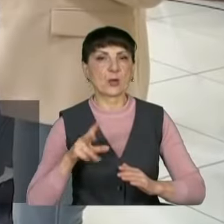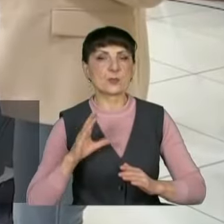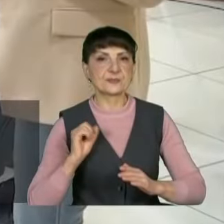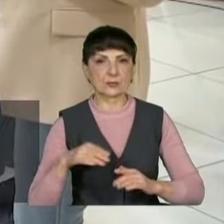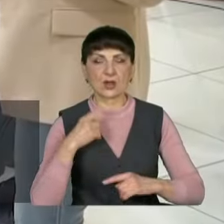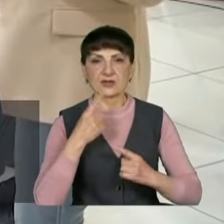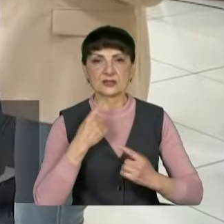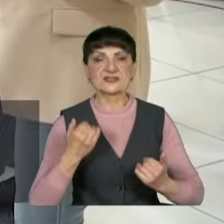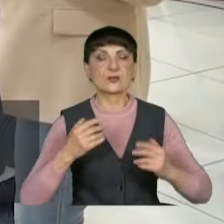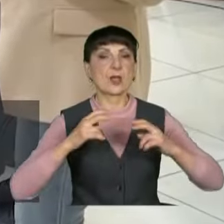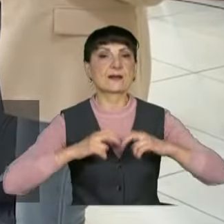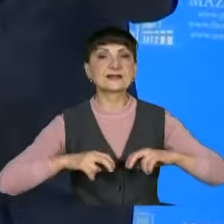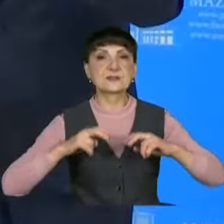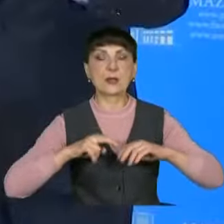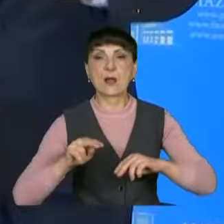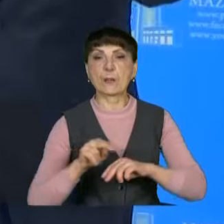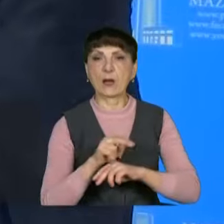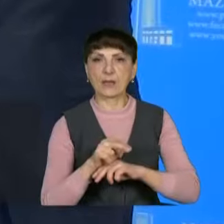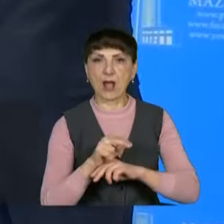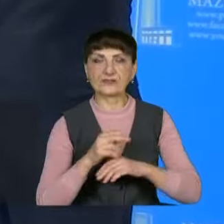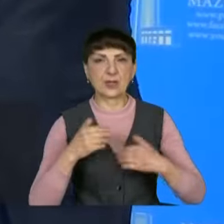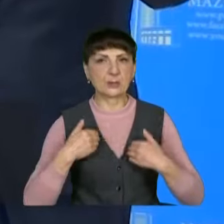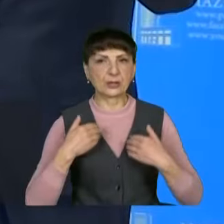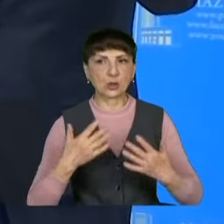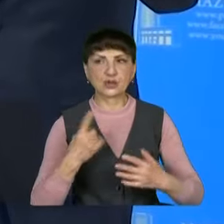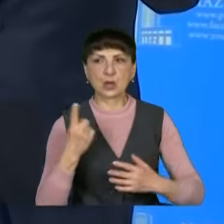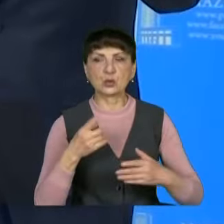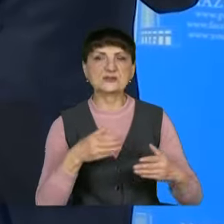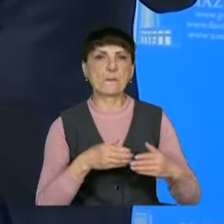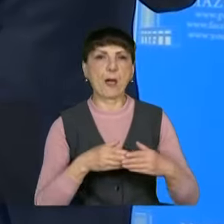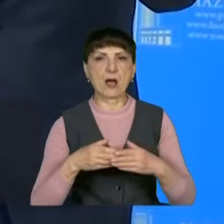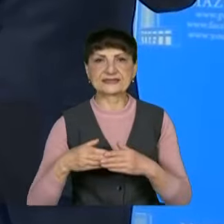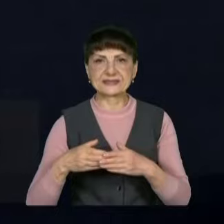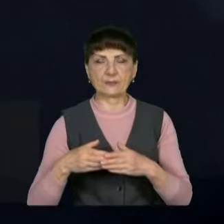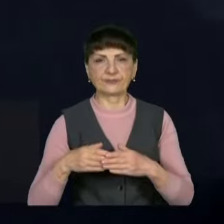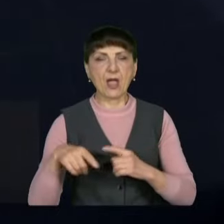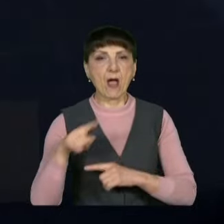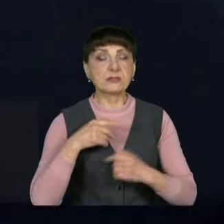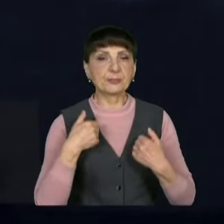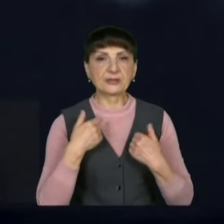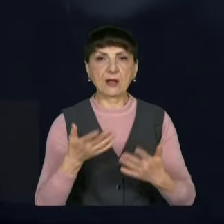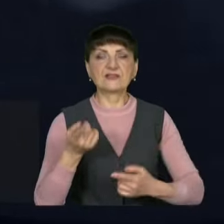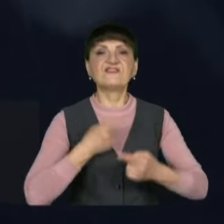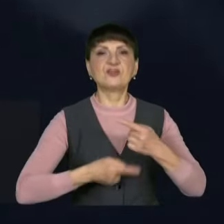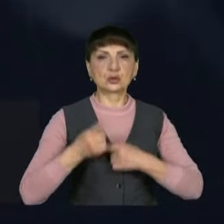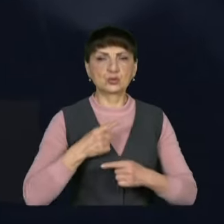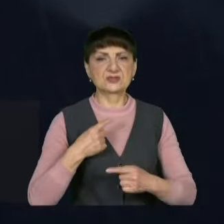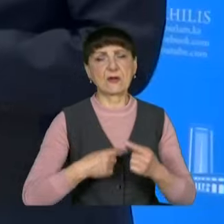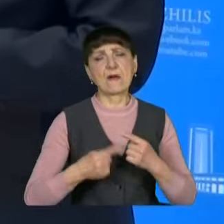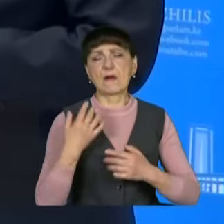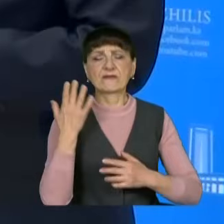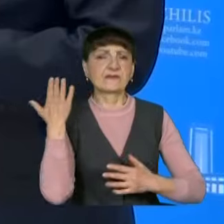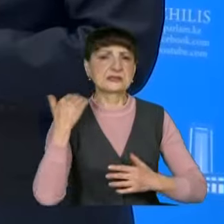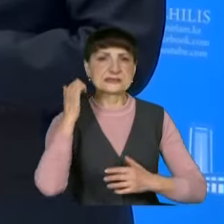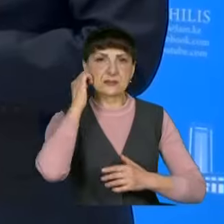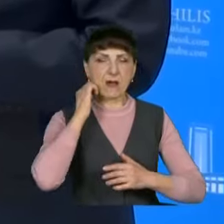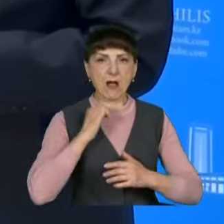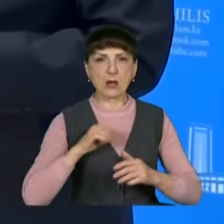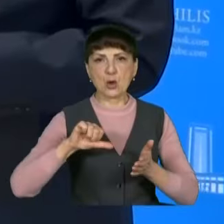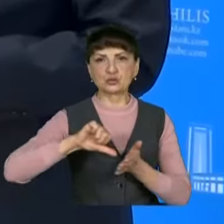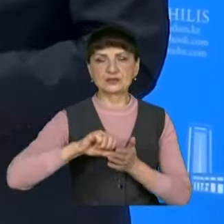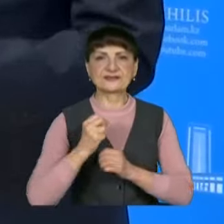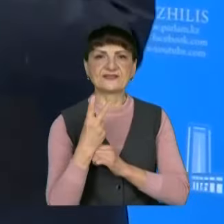что рассматриваются поправки, предложенные одной из партий. В частности, они предлагают вернуться к классической схеме с участием